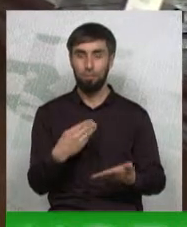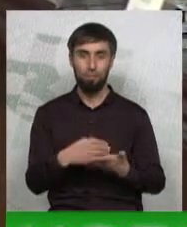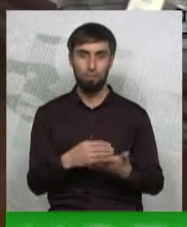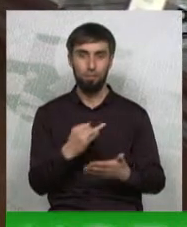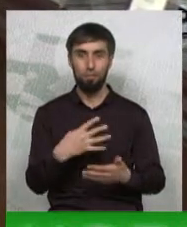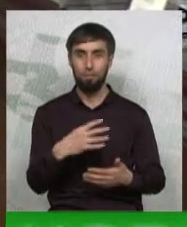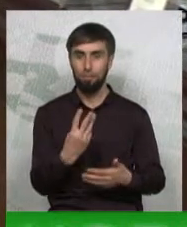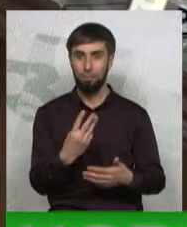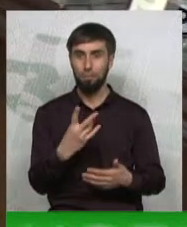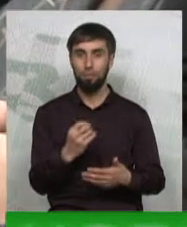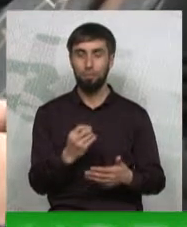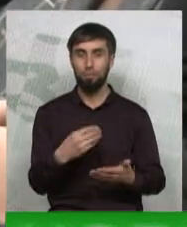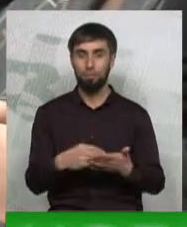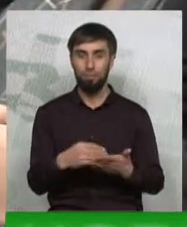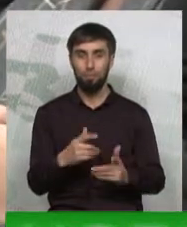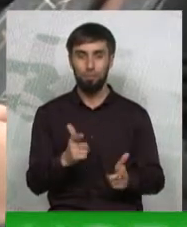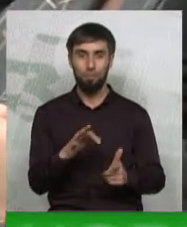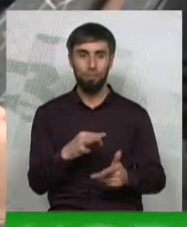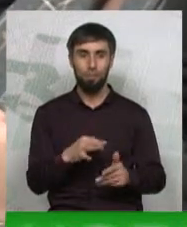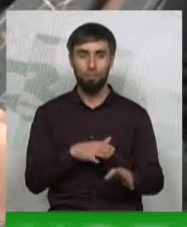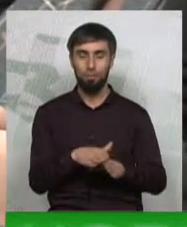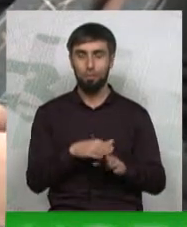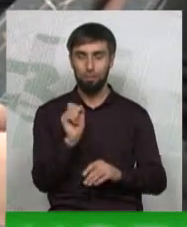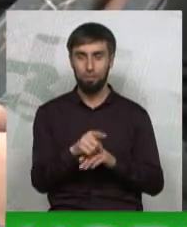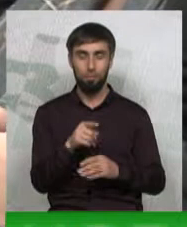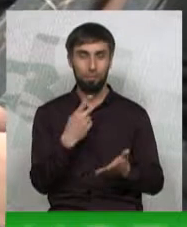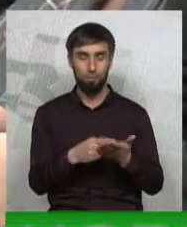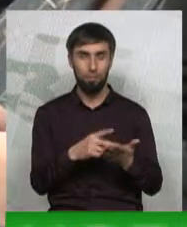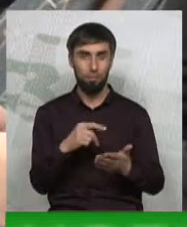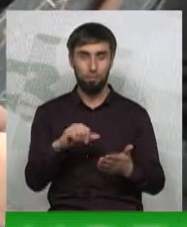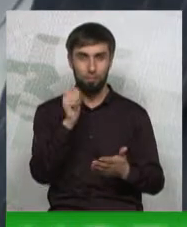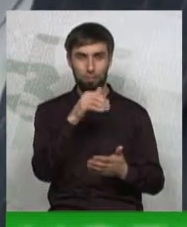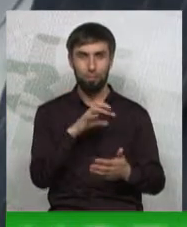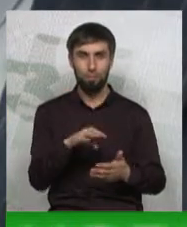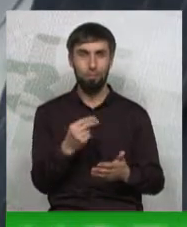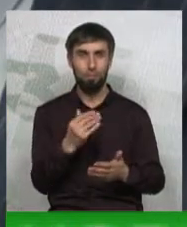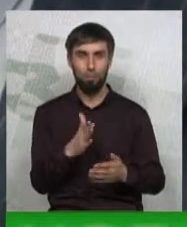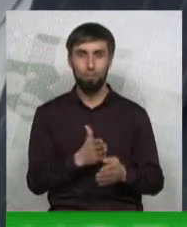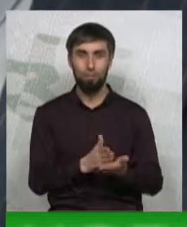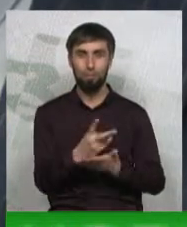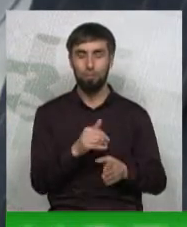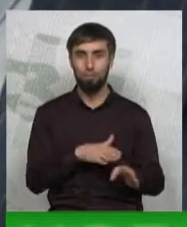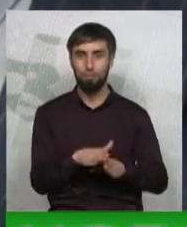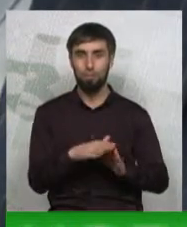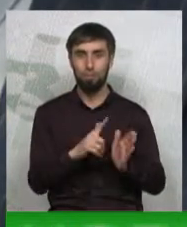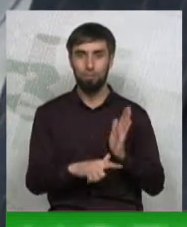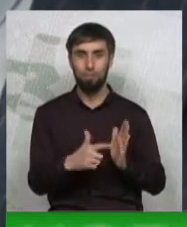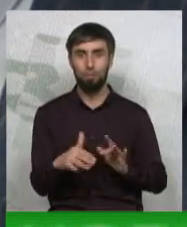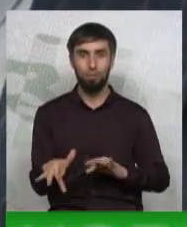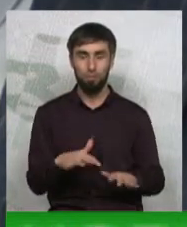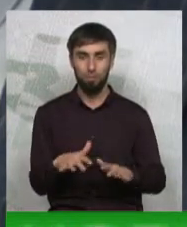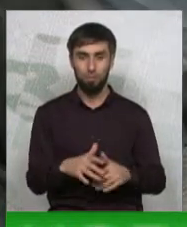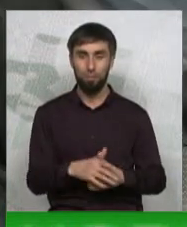и 43 нефинансовых соглашения о реализации указа. Предусмотренный на этот год объем средств будет направлен на реализацию более 70